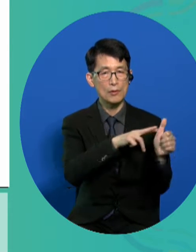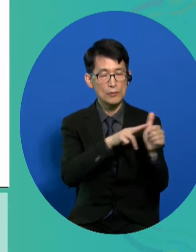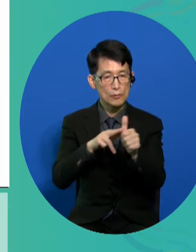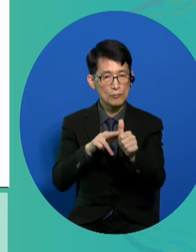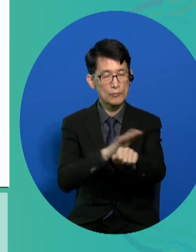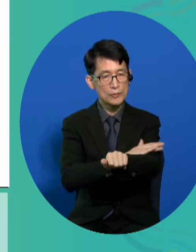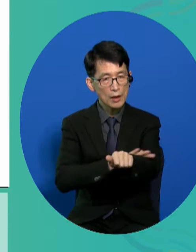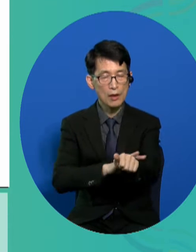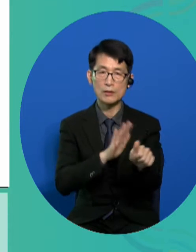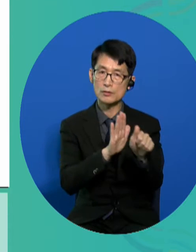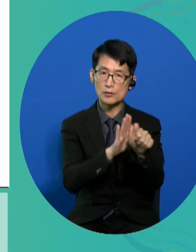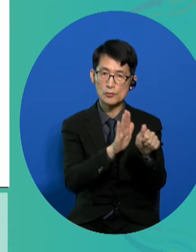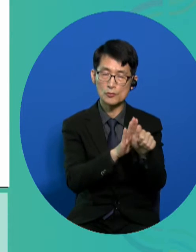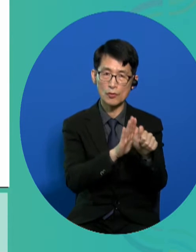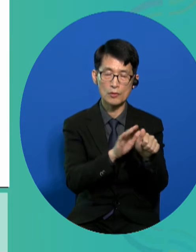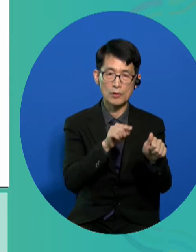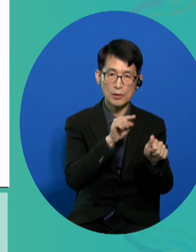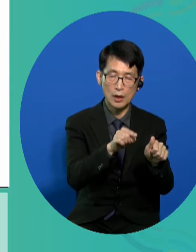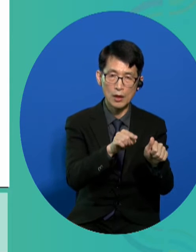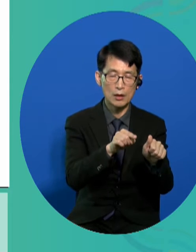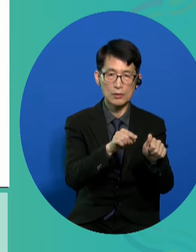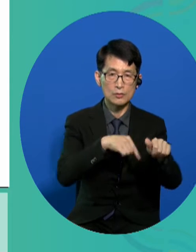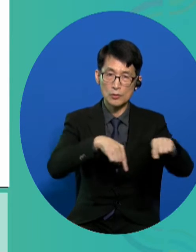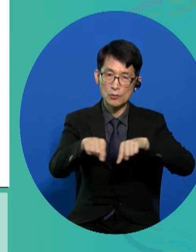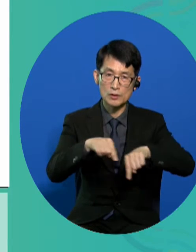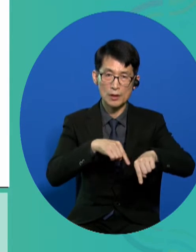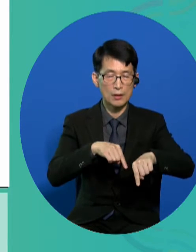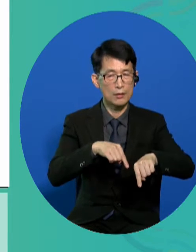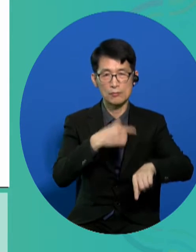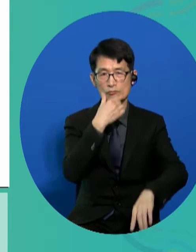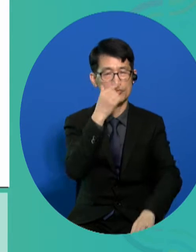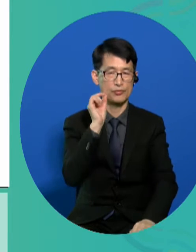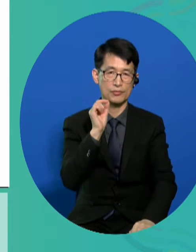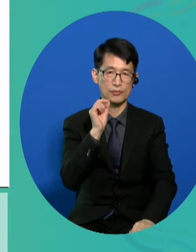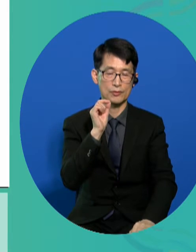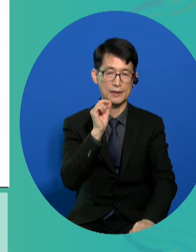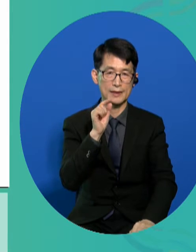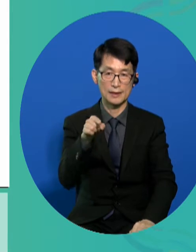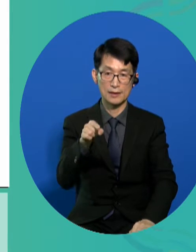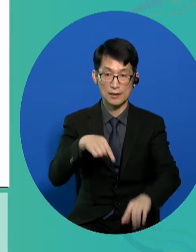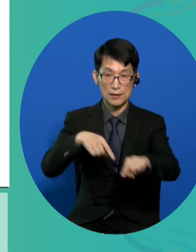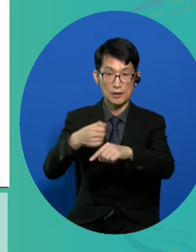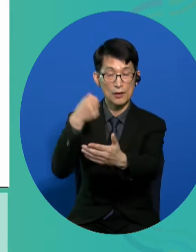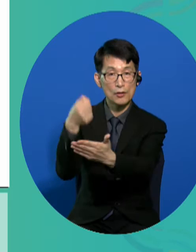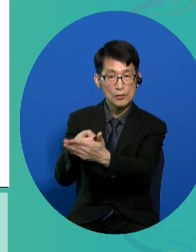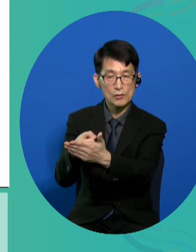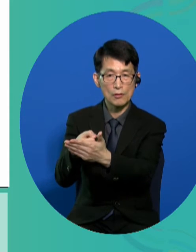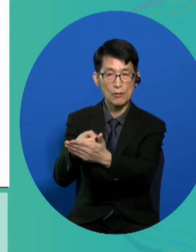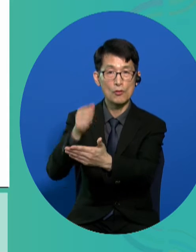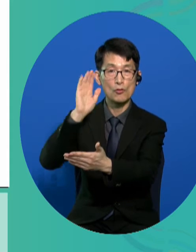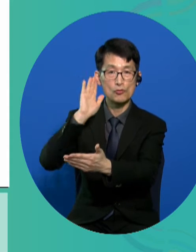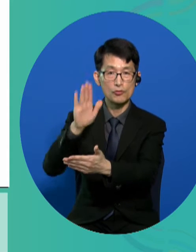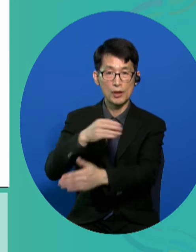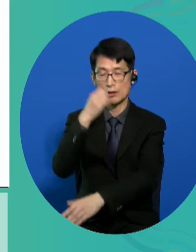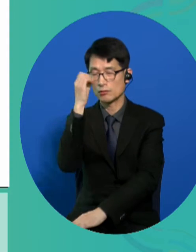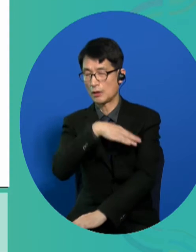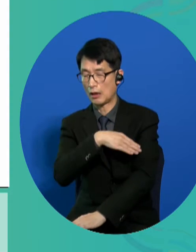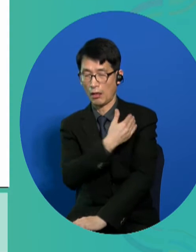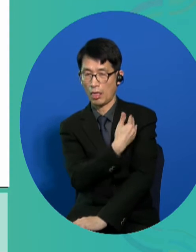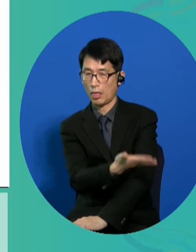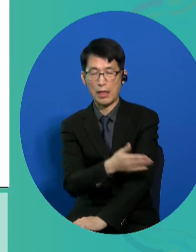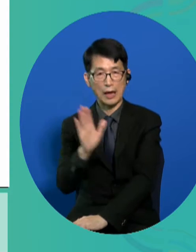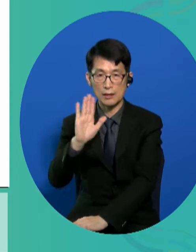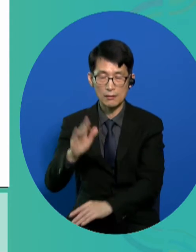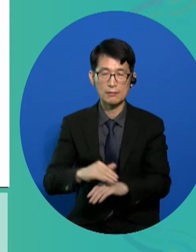자주 목도하고 있는 것이 있죠. 바로 정책을 채택하는 것을 볼 뿐만 아니라 분석을 하면서 저희가 보는 것이요, 채택을